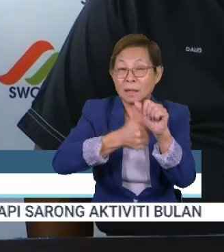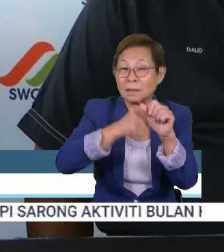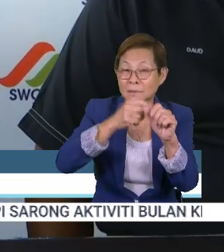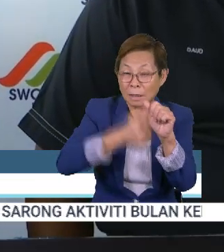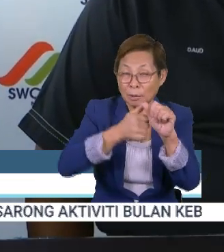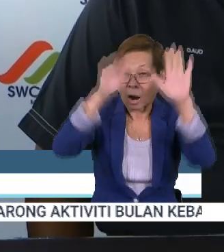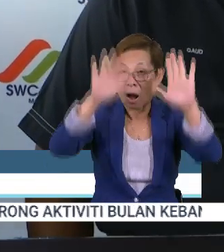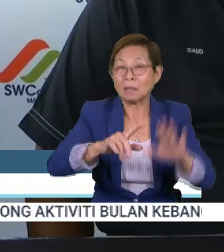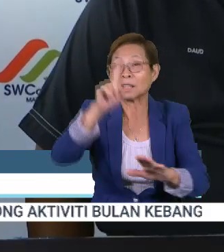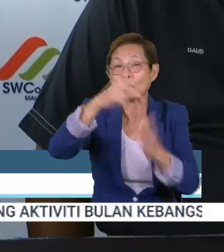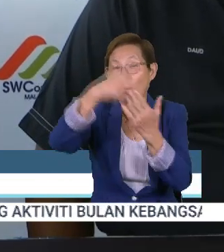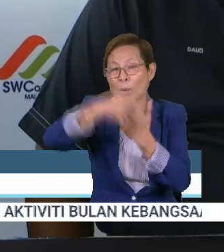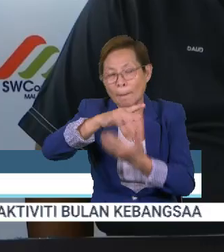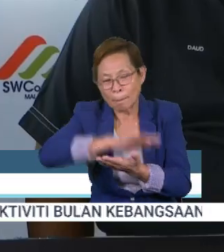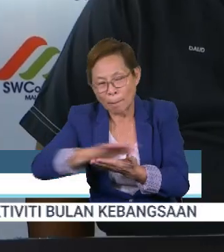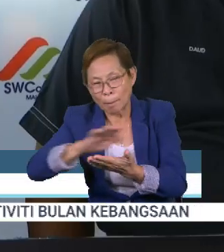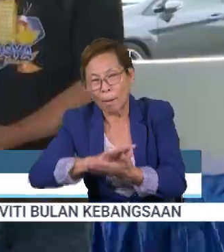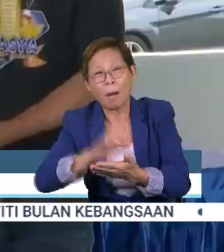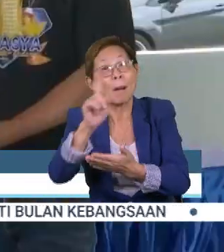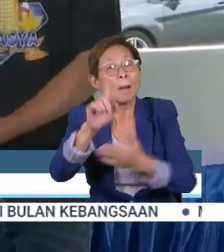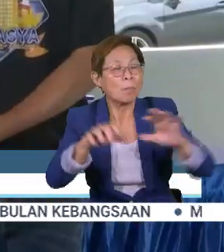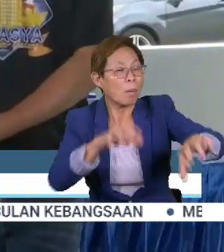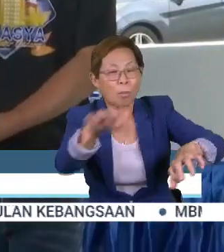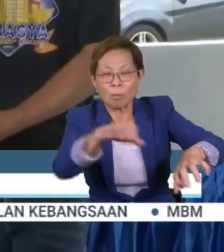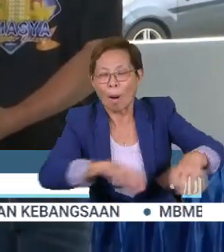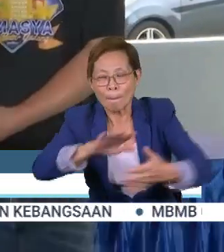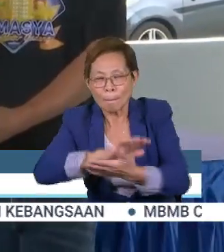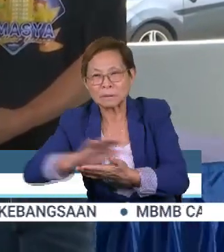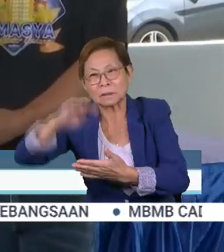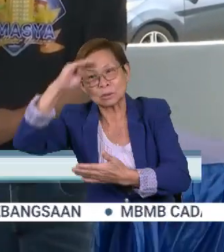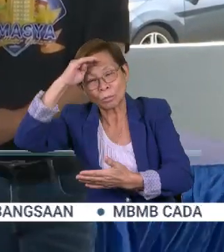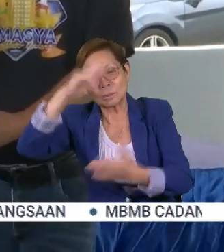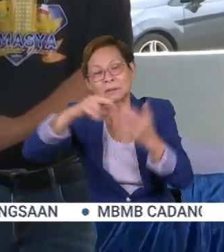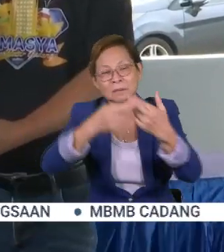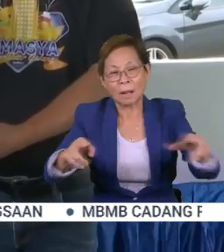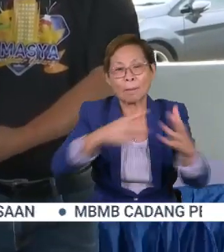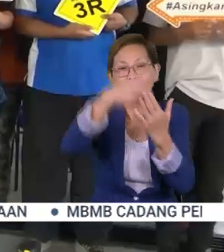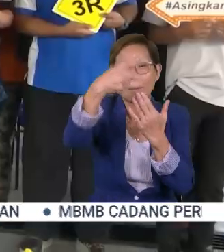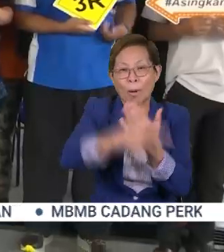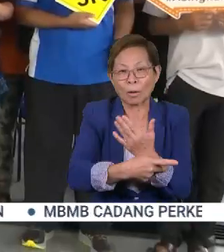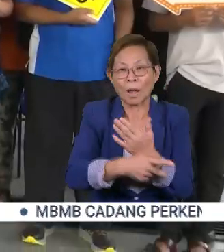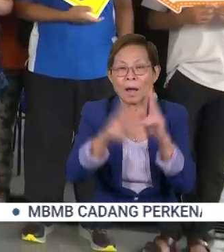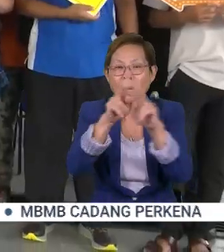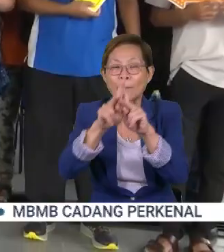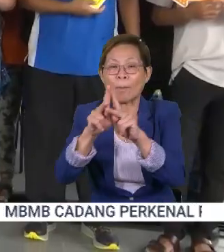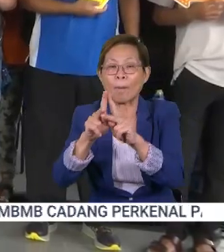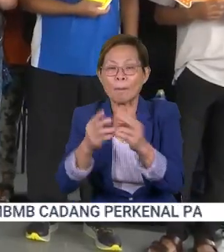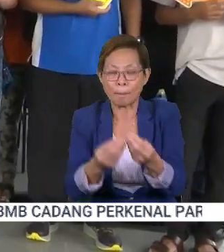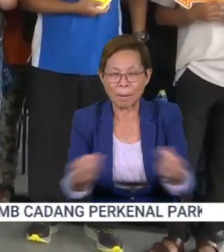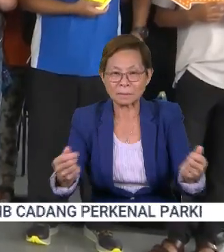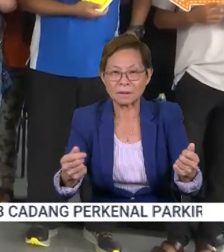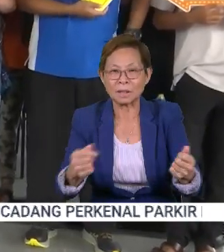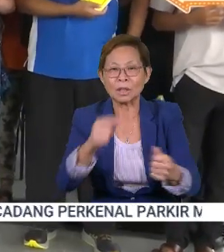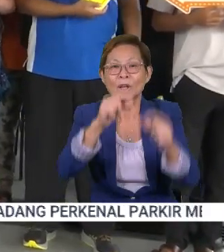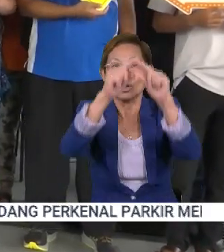pembersihan dilaksanakan di mana-mana lokasi di negeri Johor. Beliau melancarkan program di Kampung Pasir Gudang Baru, Johor Baru.